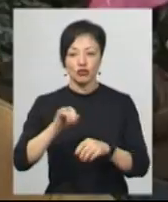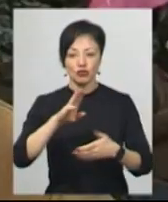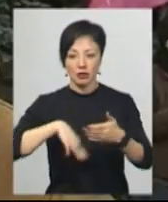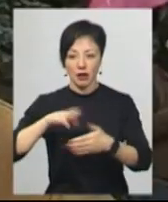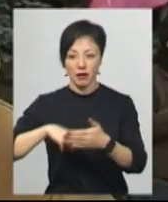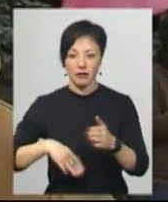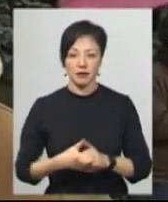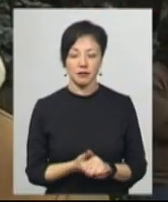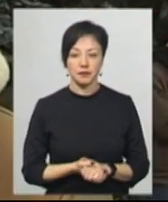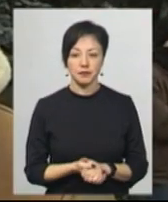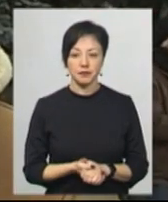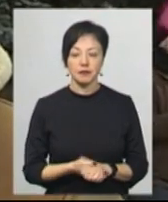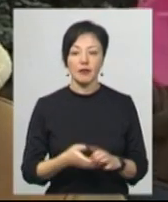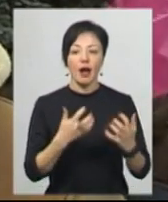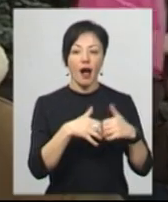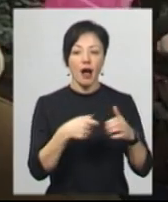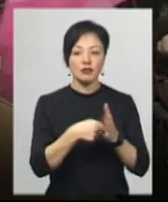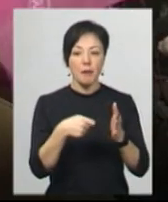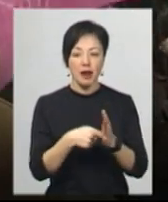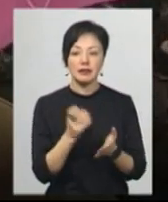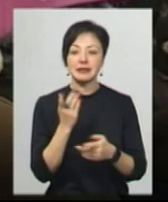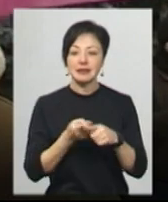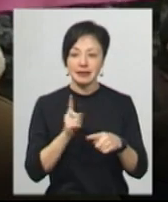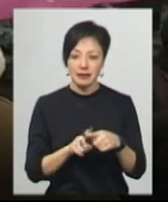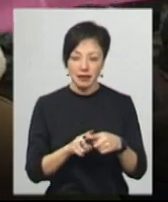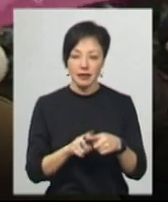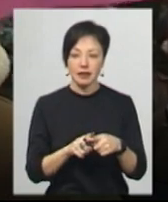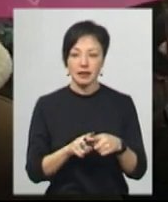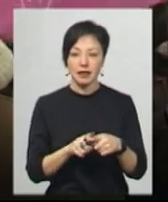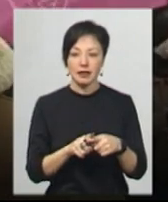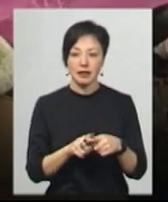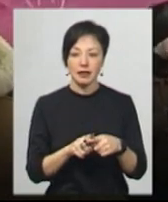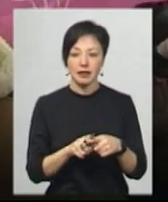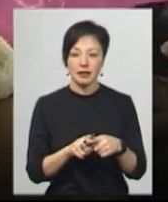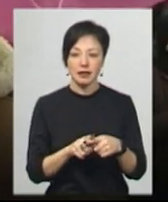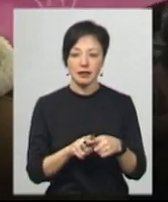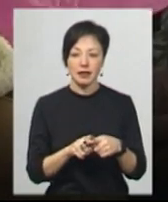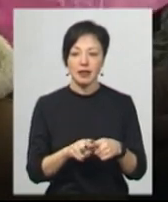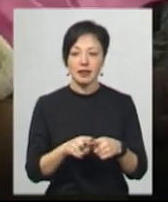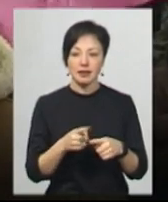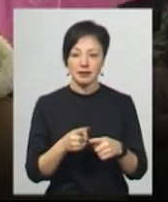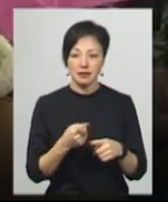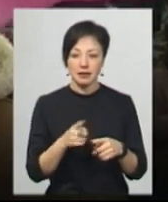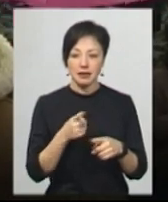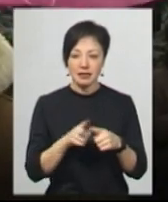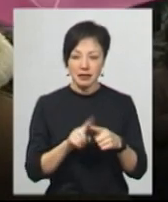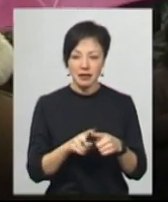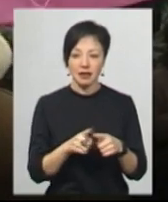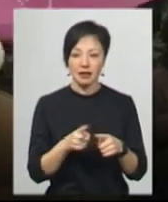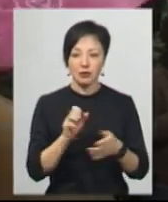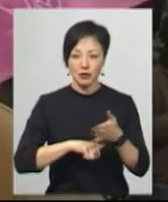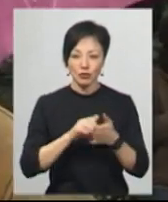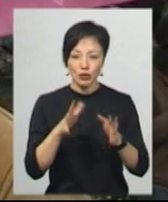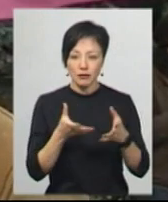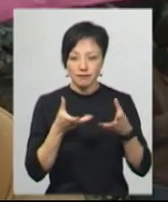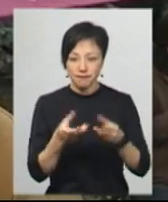Касові апарати є інструментом, з якого змагаються загнати підприємця в тінь. Далі